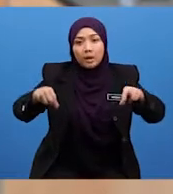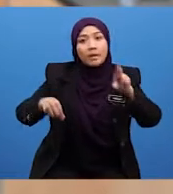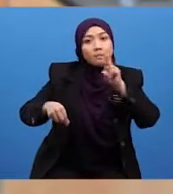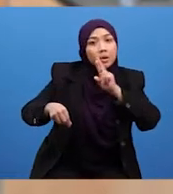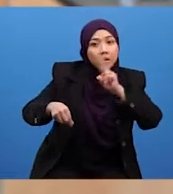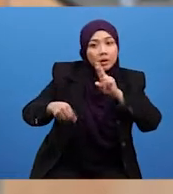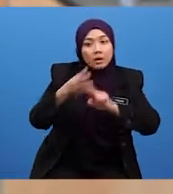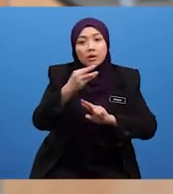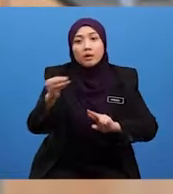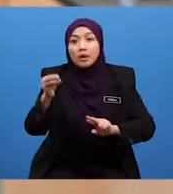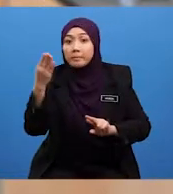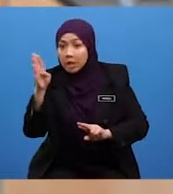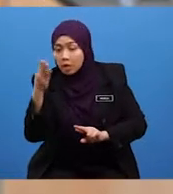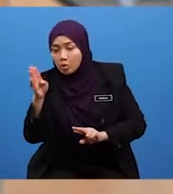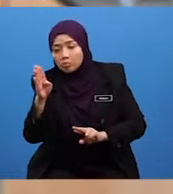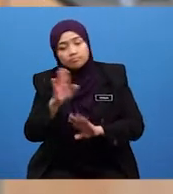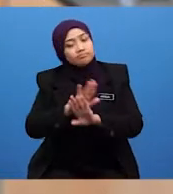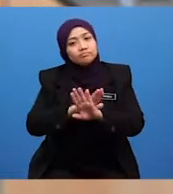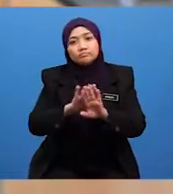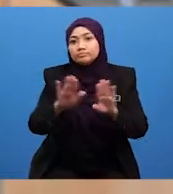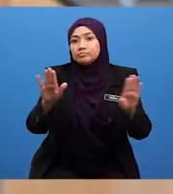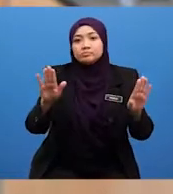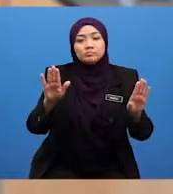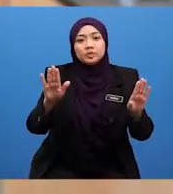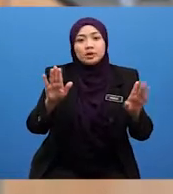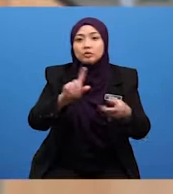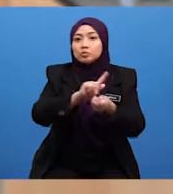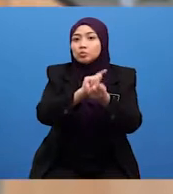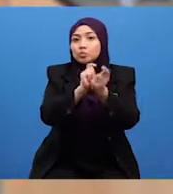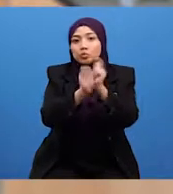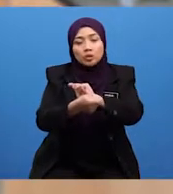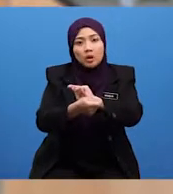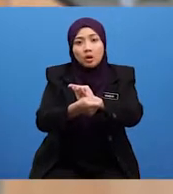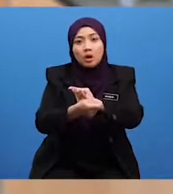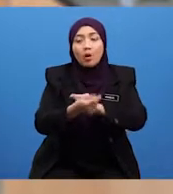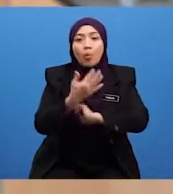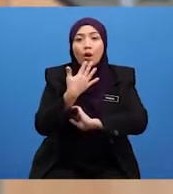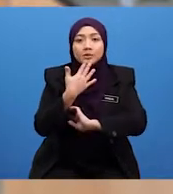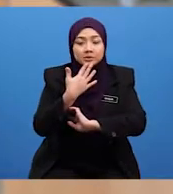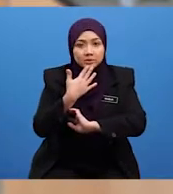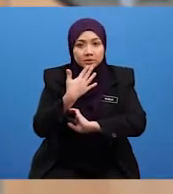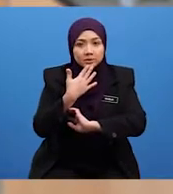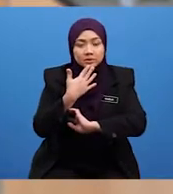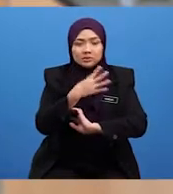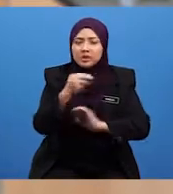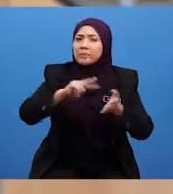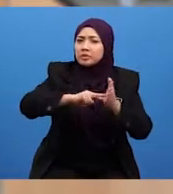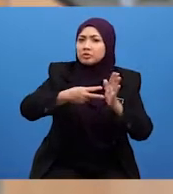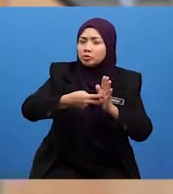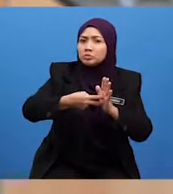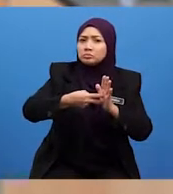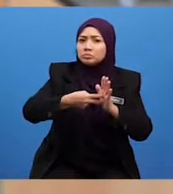akan bertukar warna. Ini bermaksud bahan-bahan tersebut bersifat neutral.